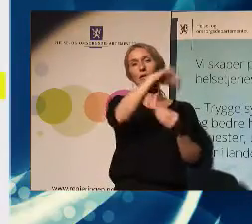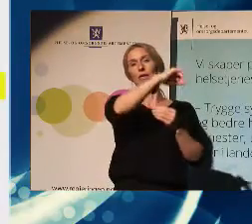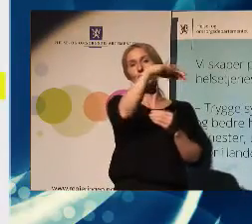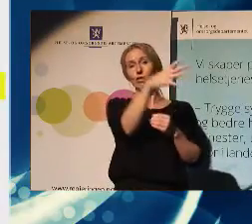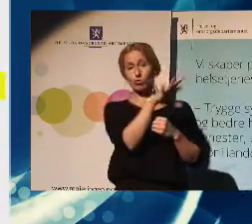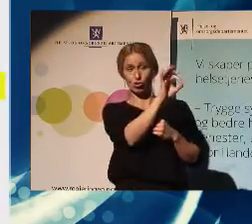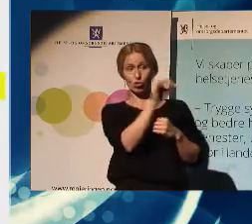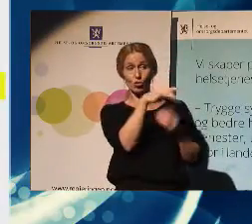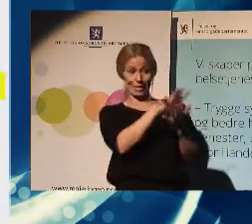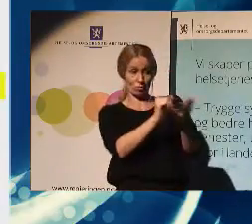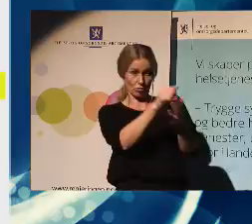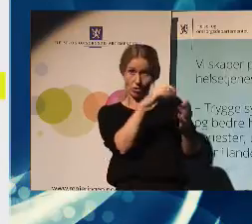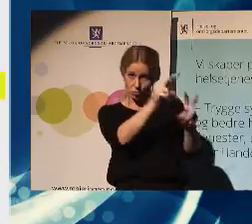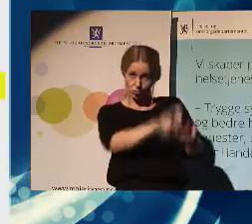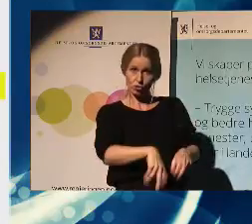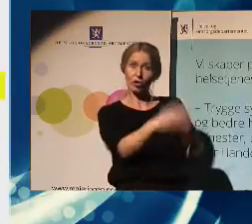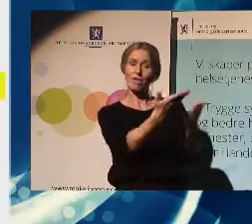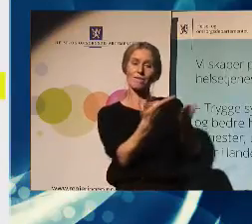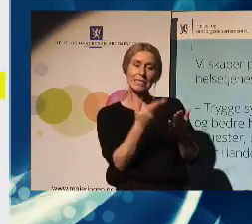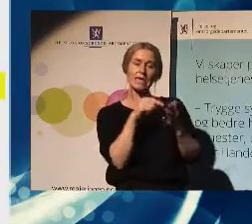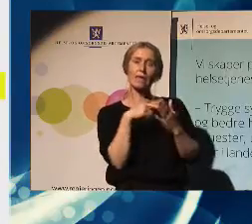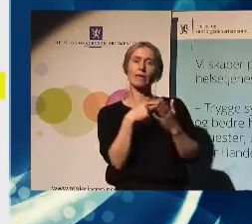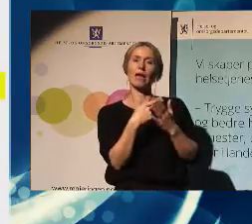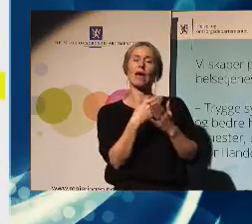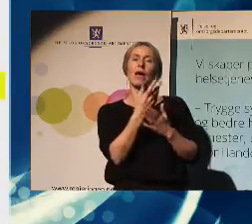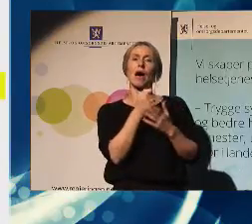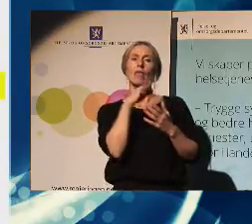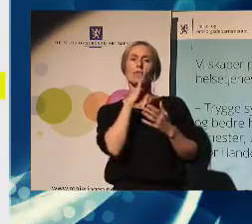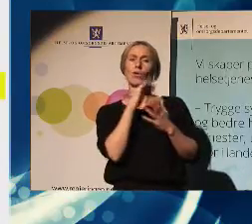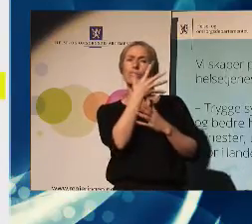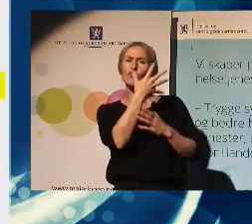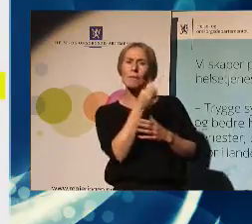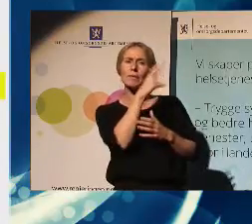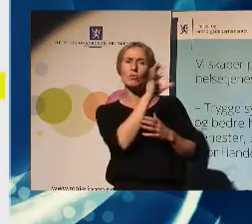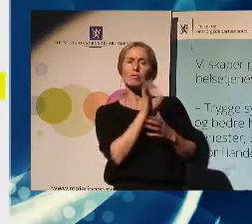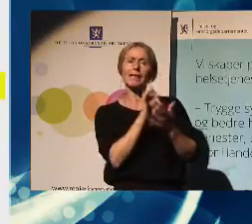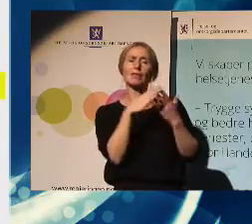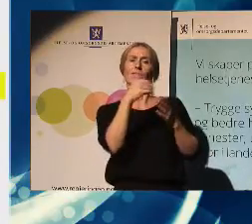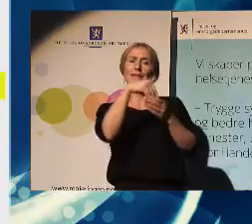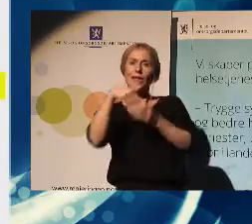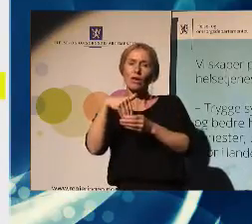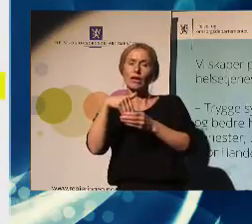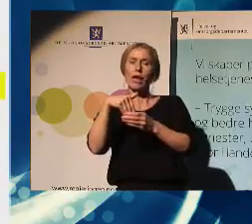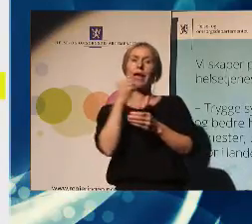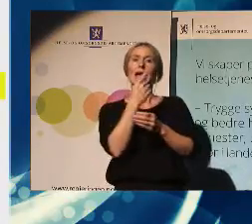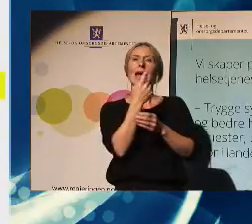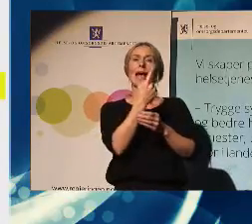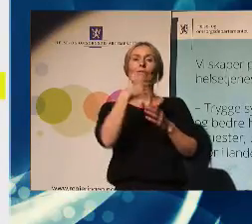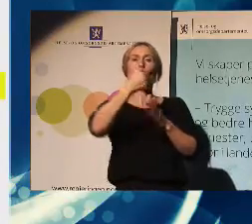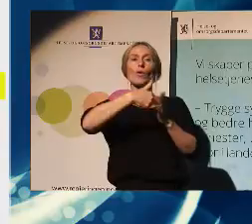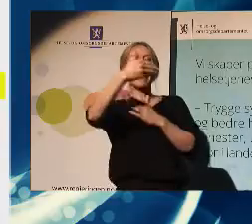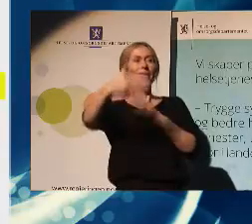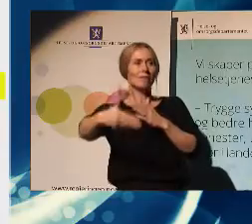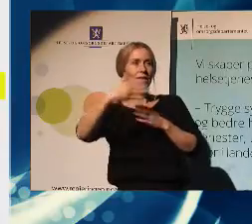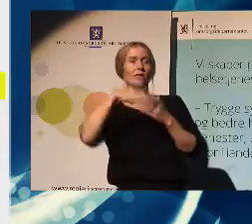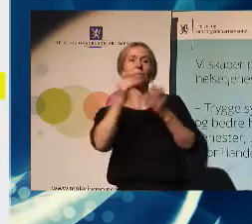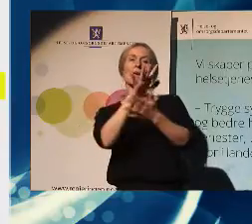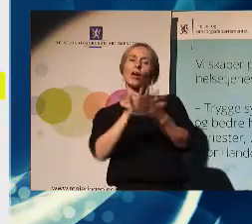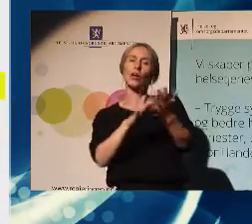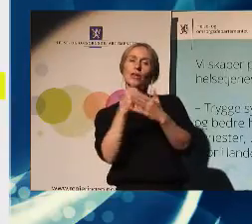var en reduksjon i alkoholinntaket hos 50% av deltakerne ett år etter at de ble kartlagt i forhold